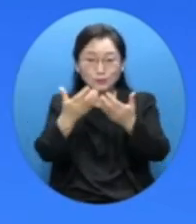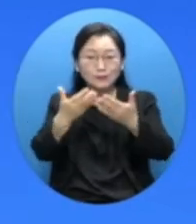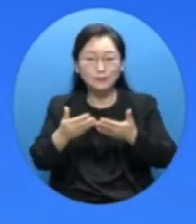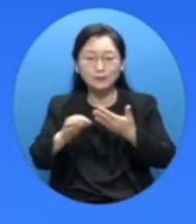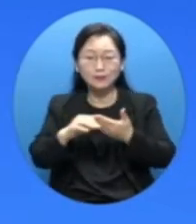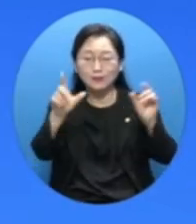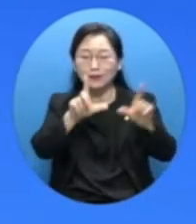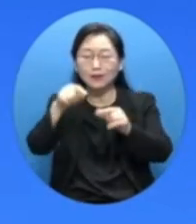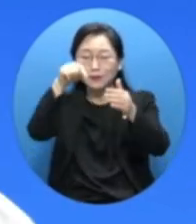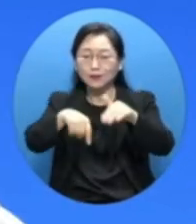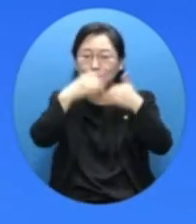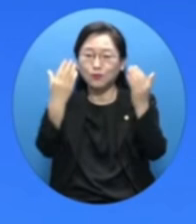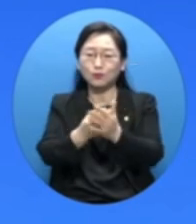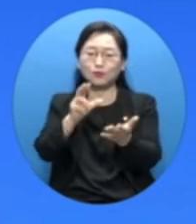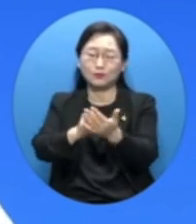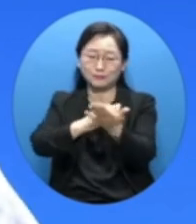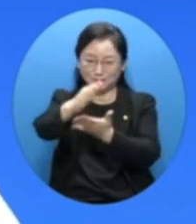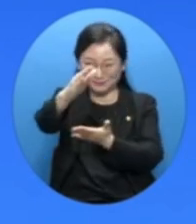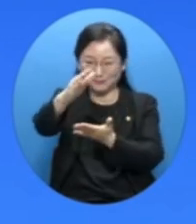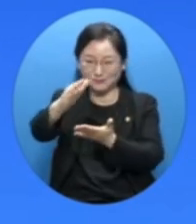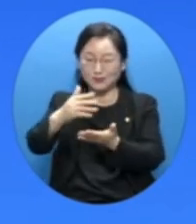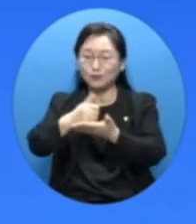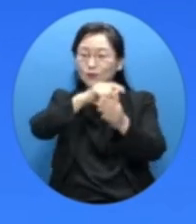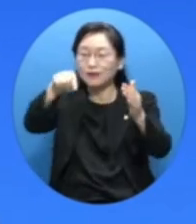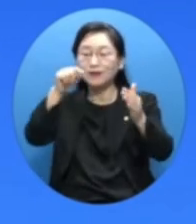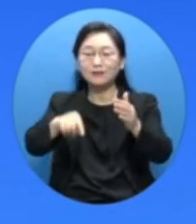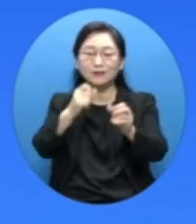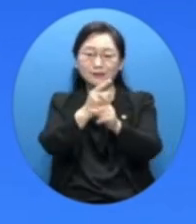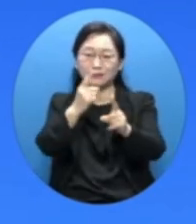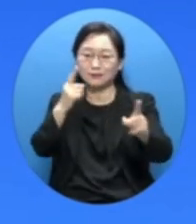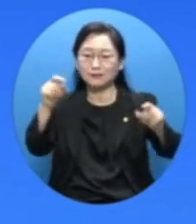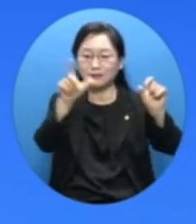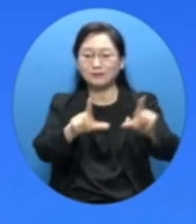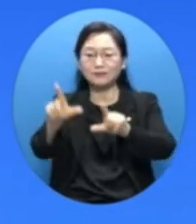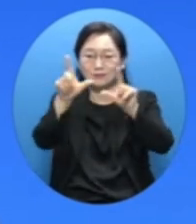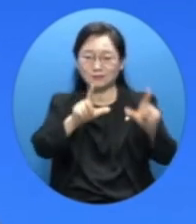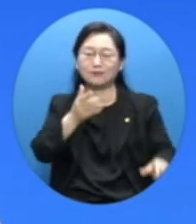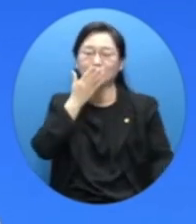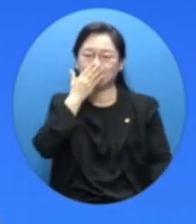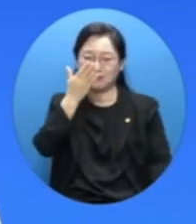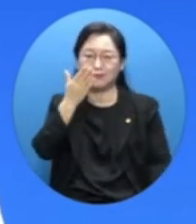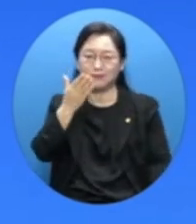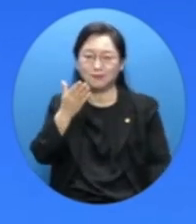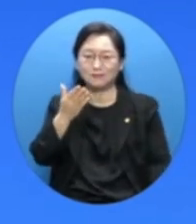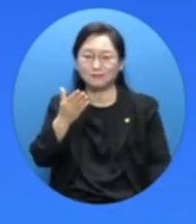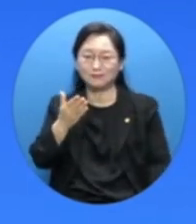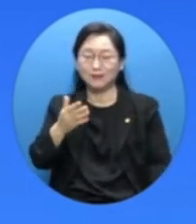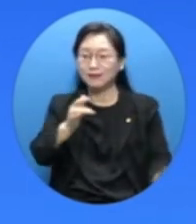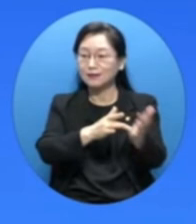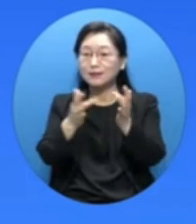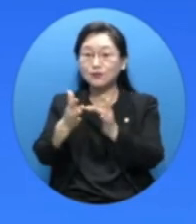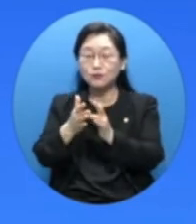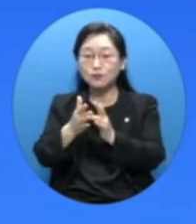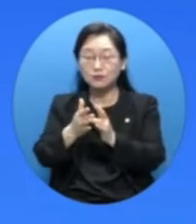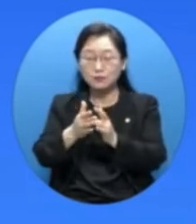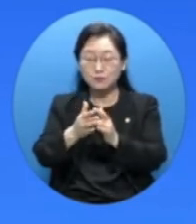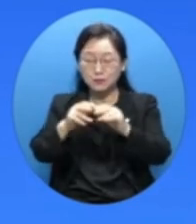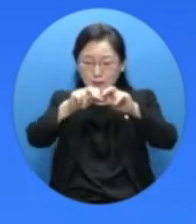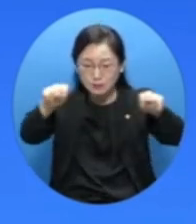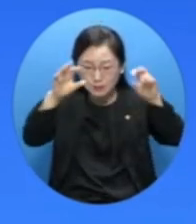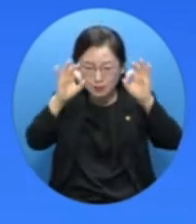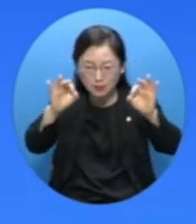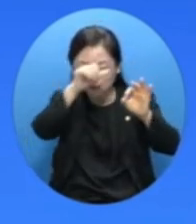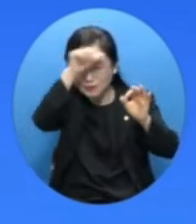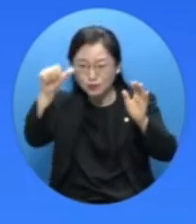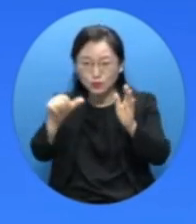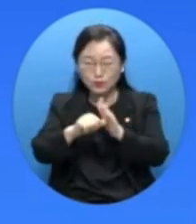가운데 다가오는 모든 문제를 물리치고 주 안에서 승리하는 삶을 살아갈 수 있게 되는 것입니다. 예수님의 일생이 성령